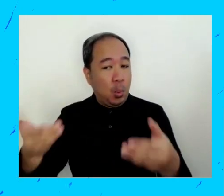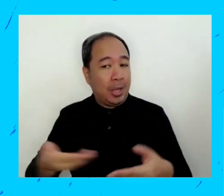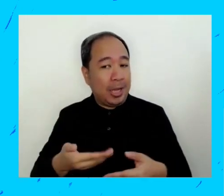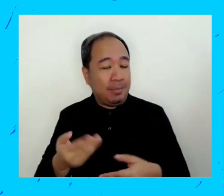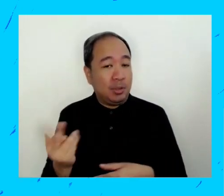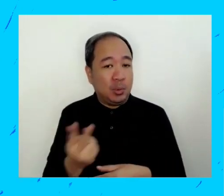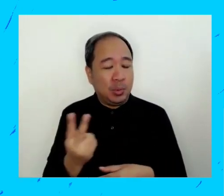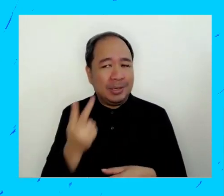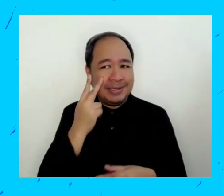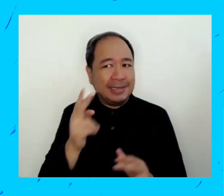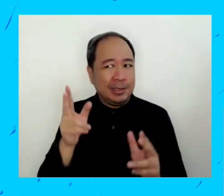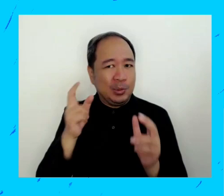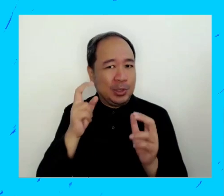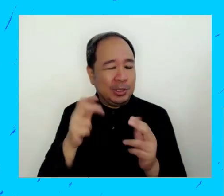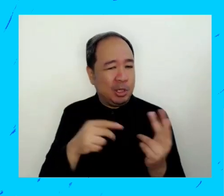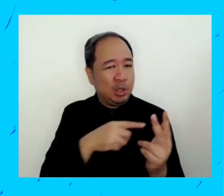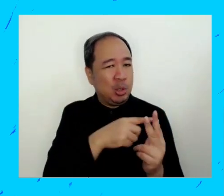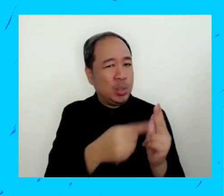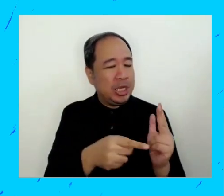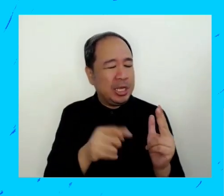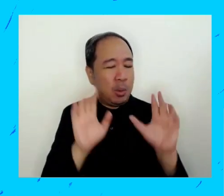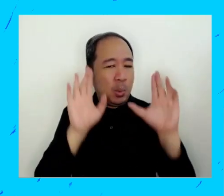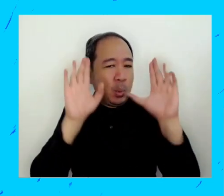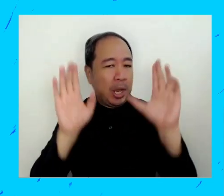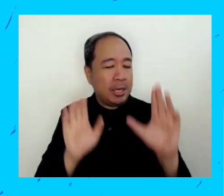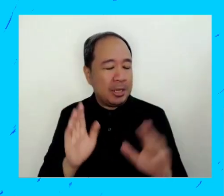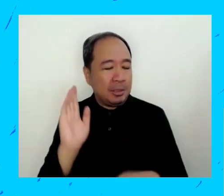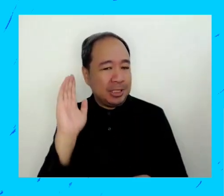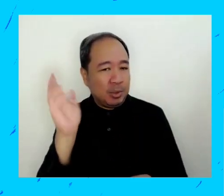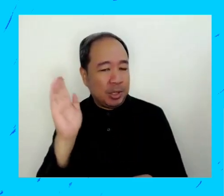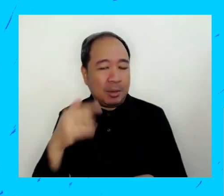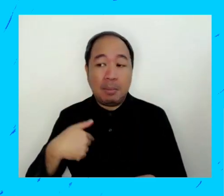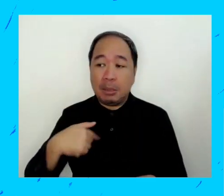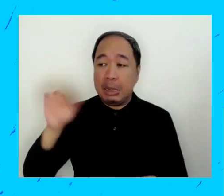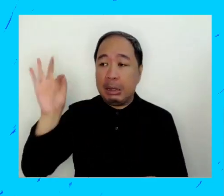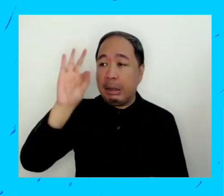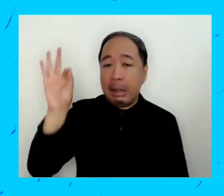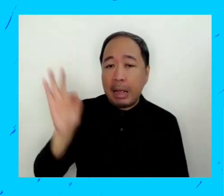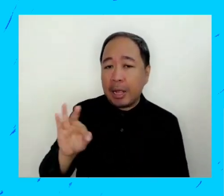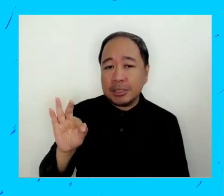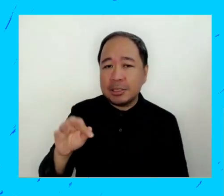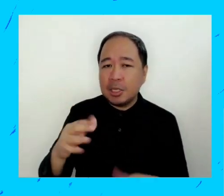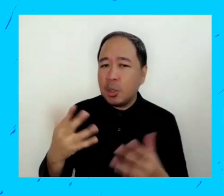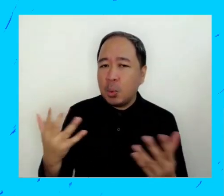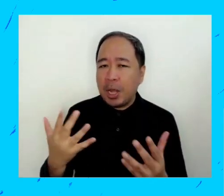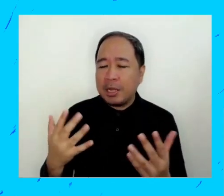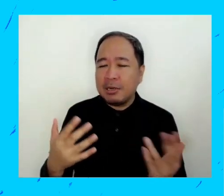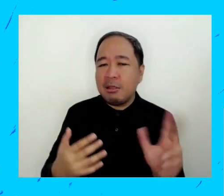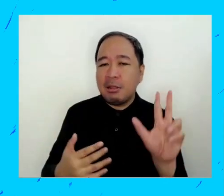votre participante, je voudrais vous poser une question.